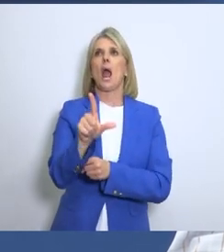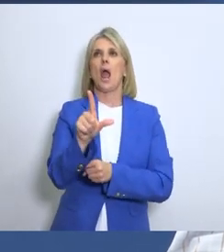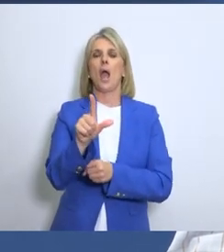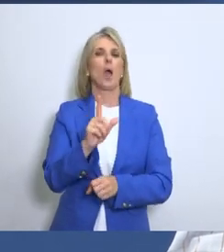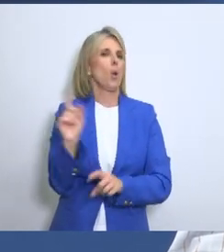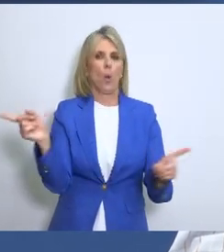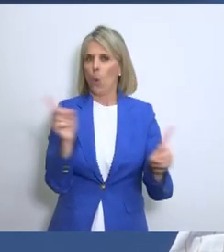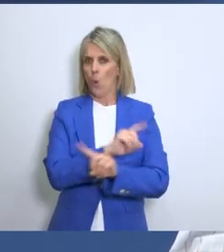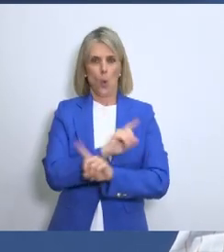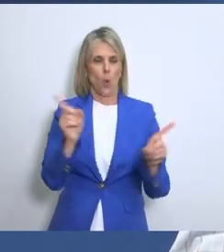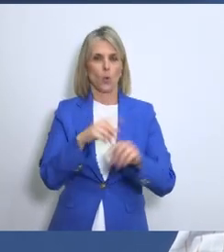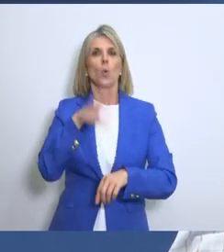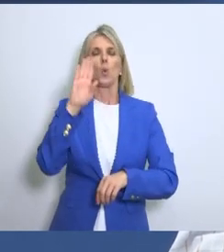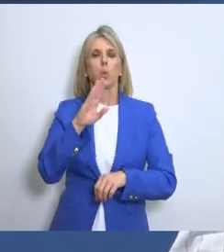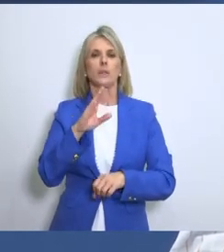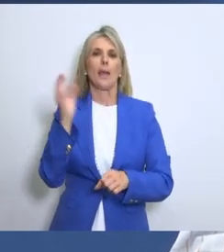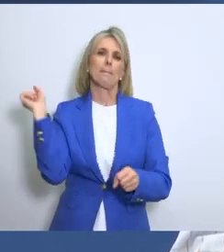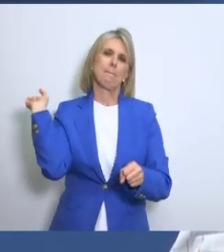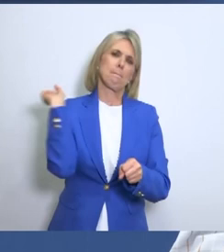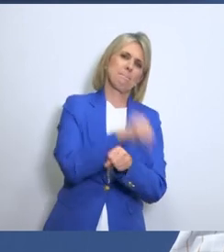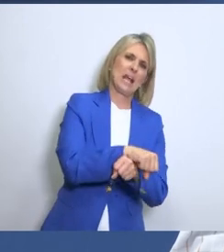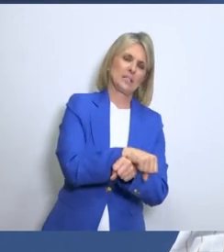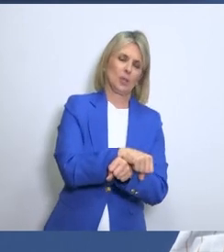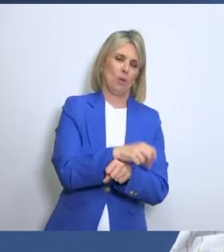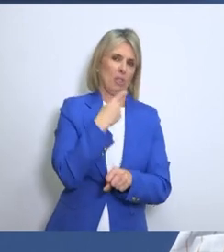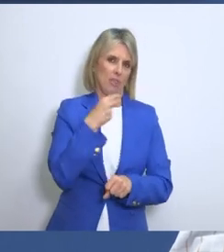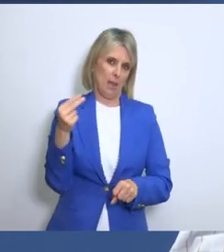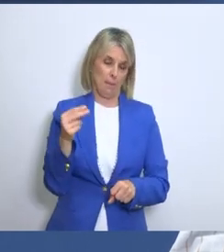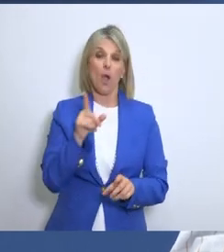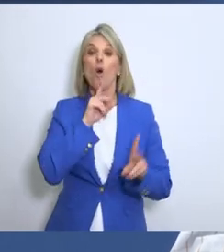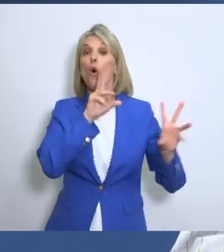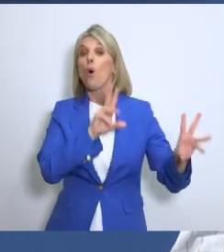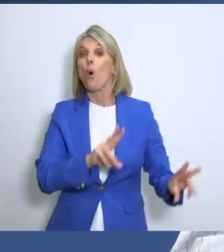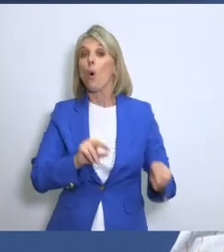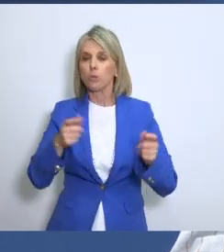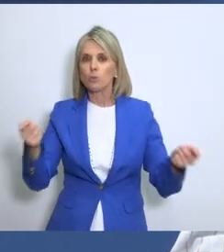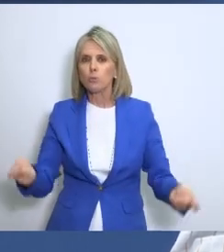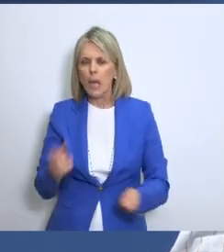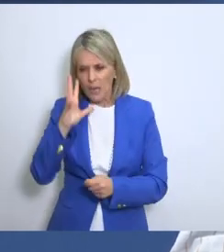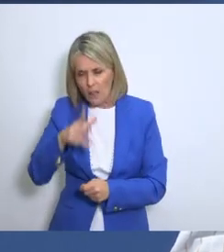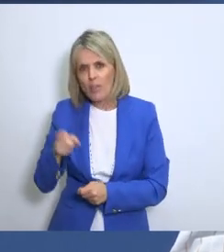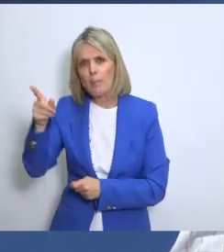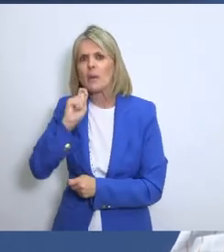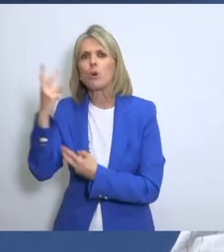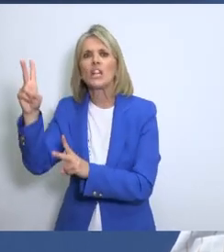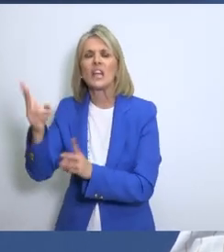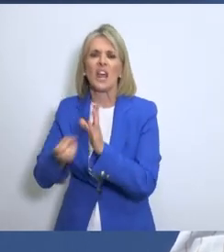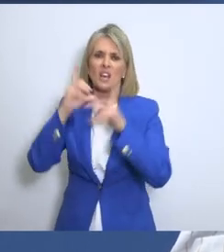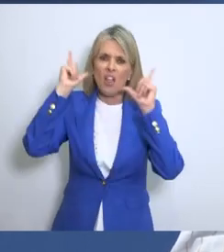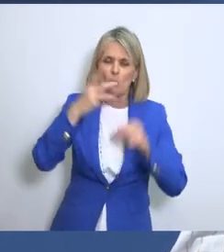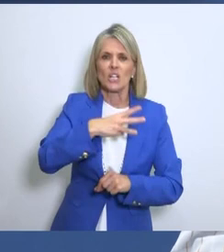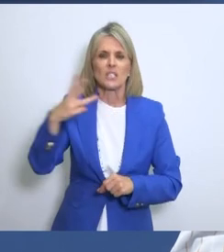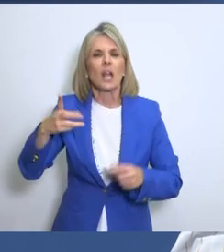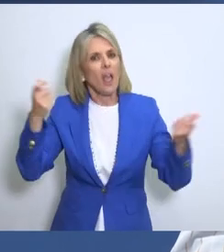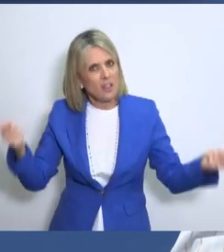μια πραξικοπηματική πολιτική σαν κι αυτή που κάνουν στην καθημερινότητά τους όλα τα αστικά